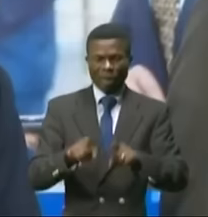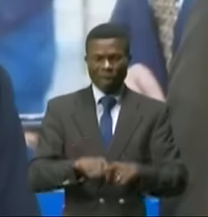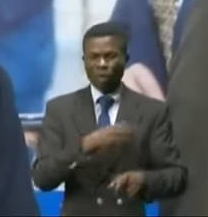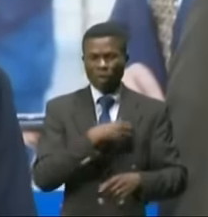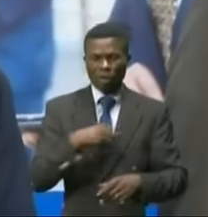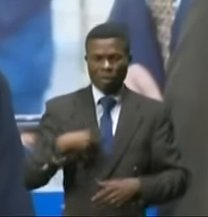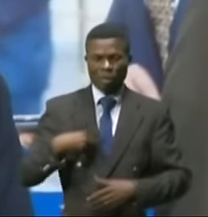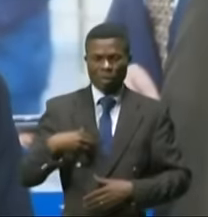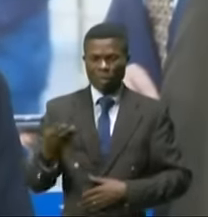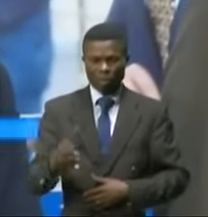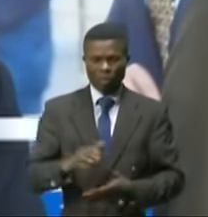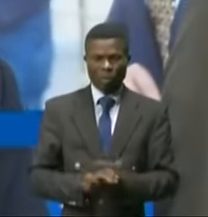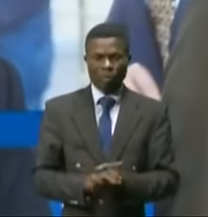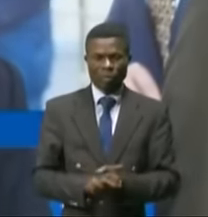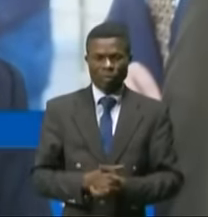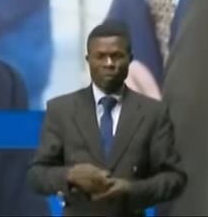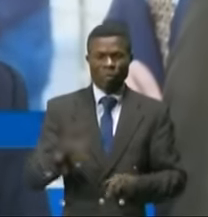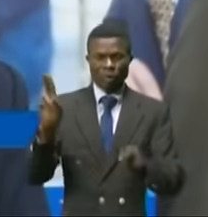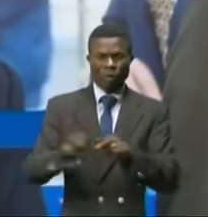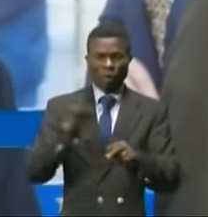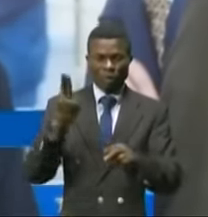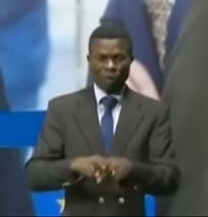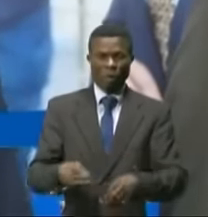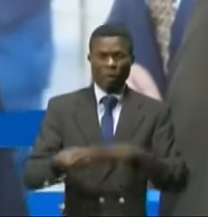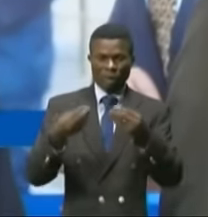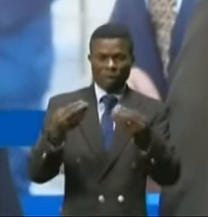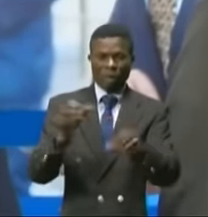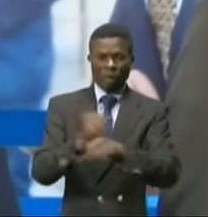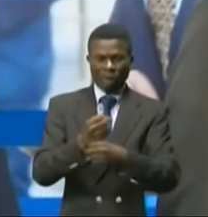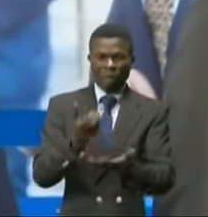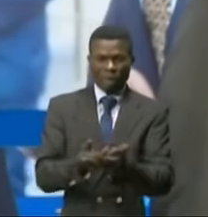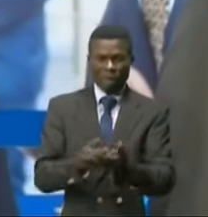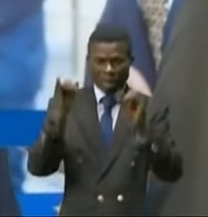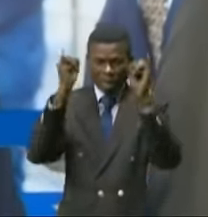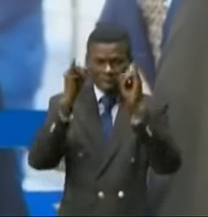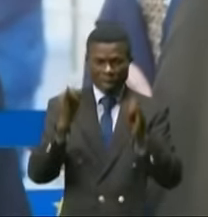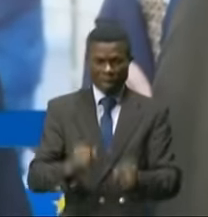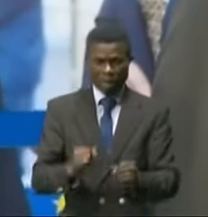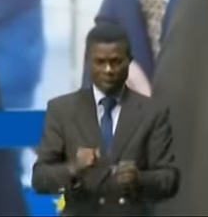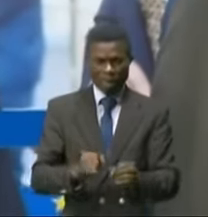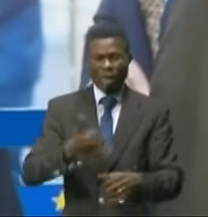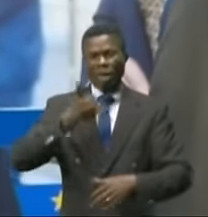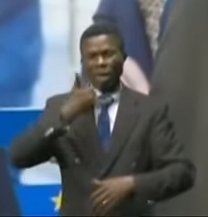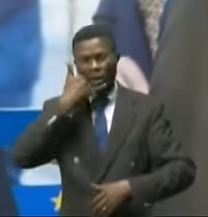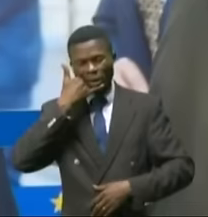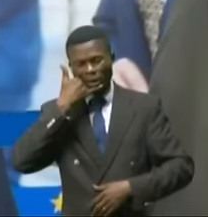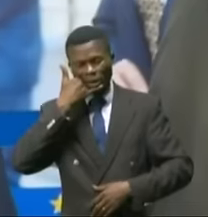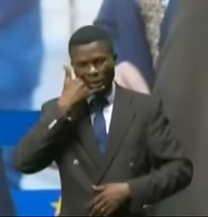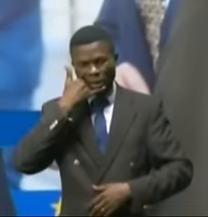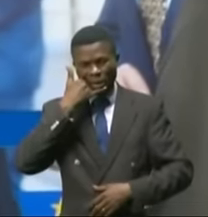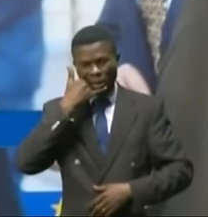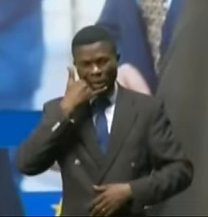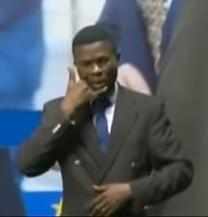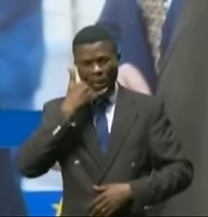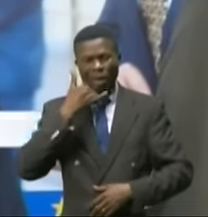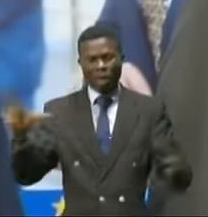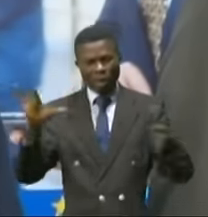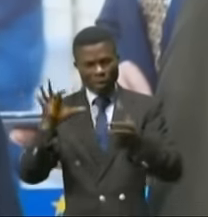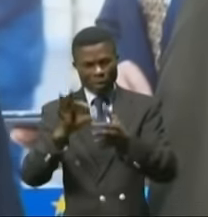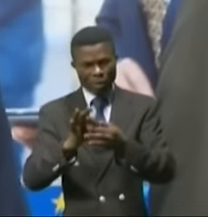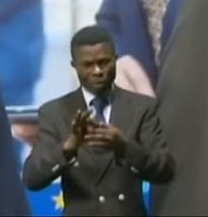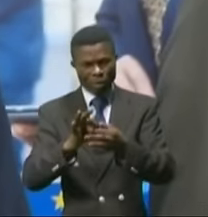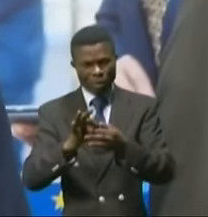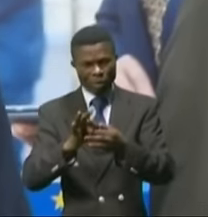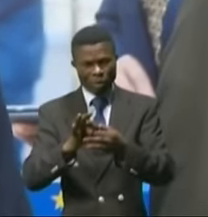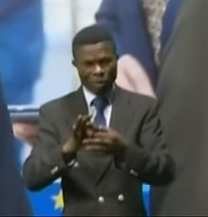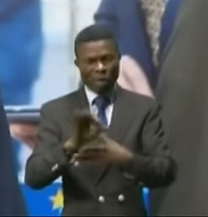particulier. C'est donc grâce à cette application qui sera mise en place, il vous suffira d'avoir un téléphone, il vous suffira d'avoir une connexion. Et grâce à